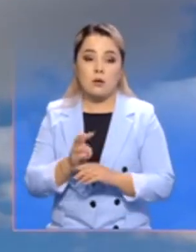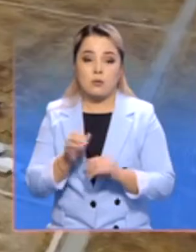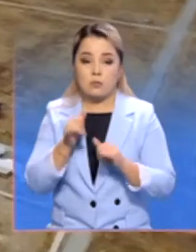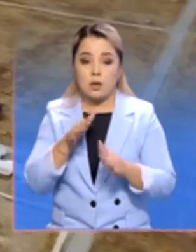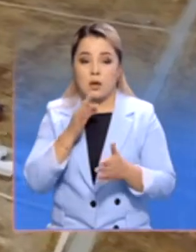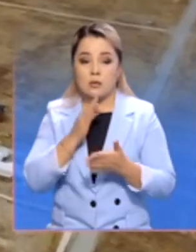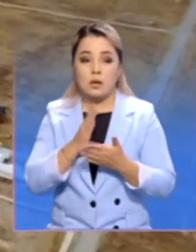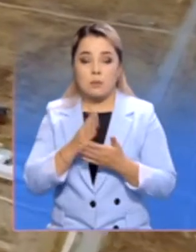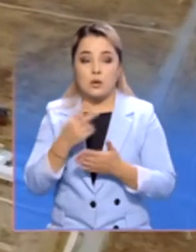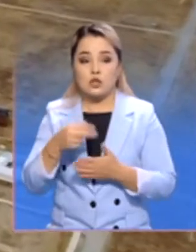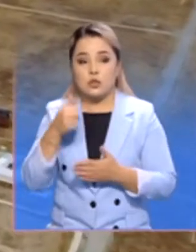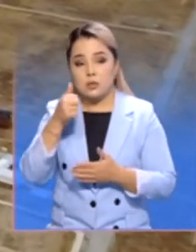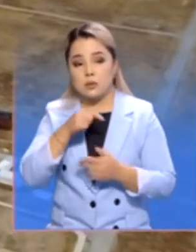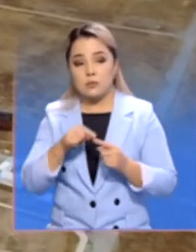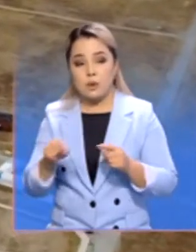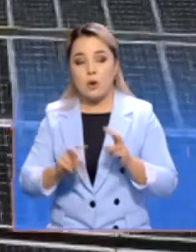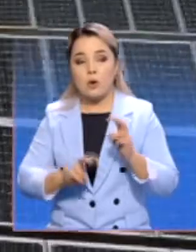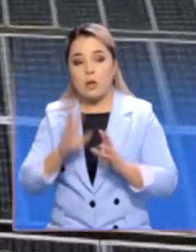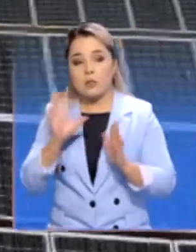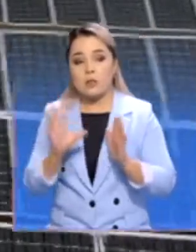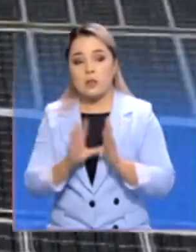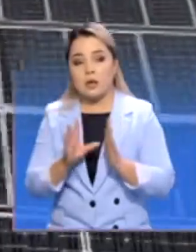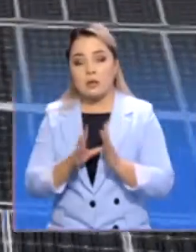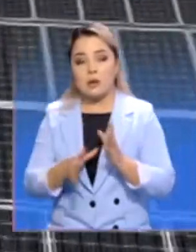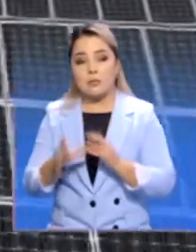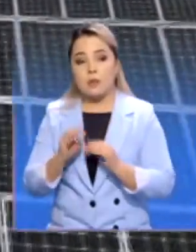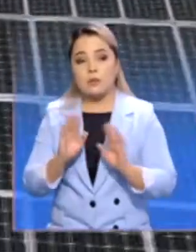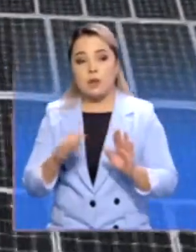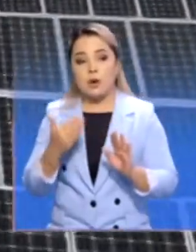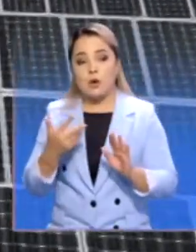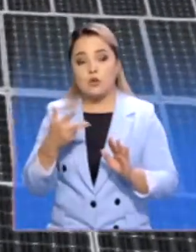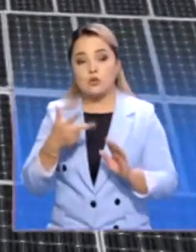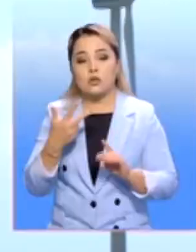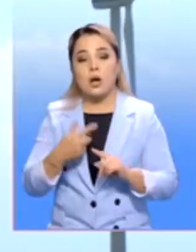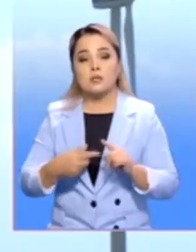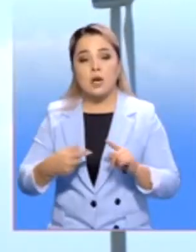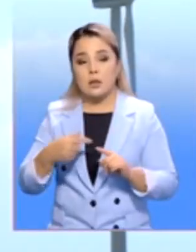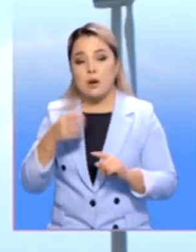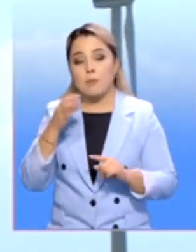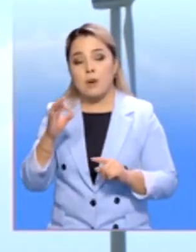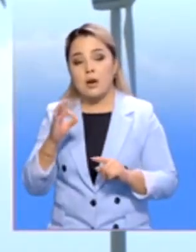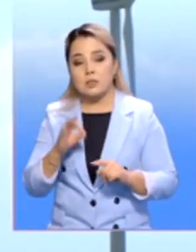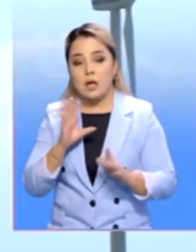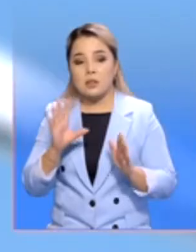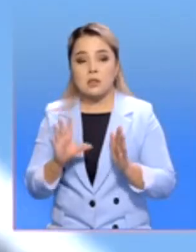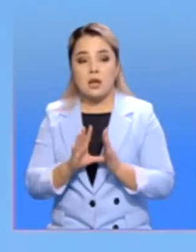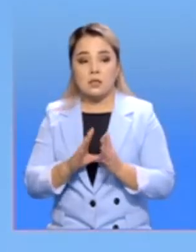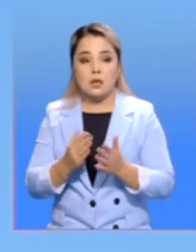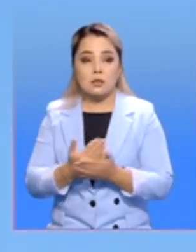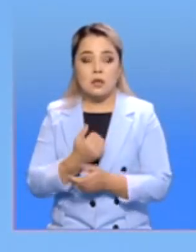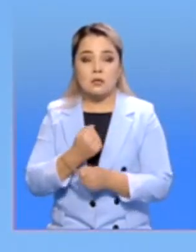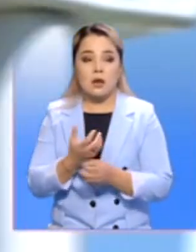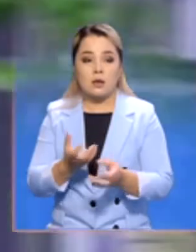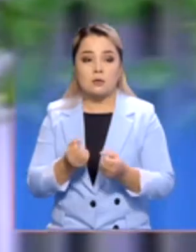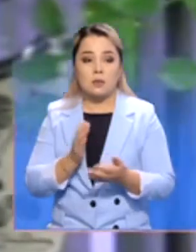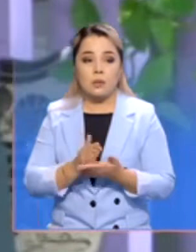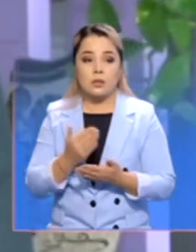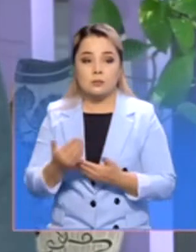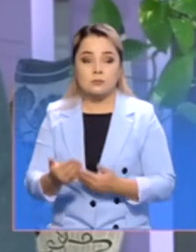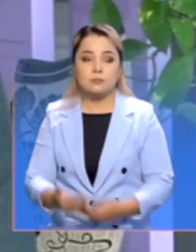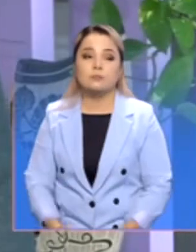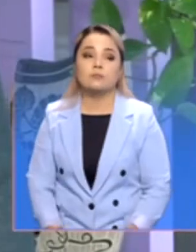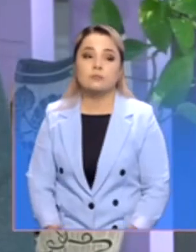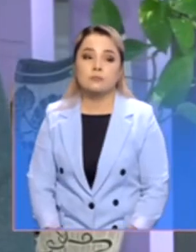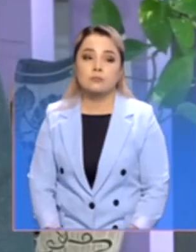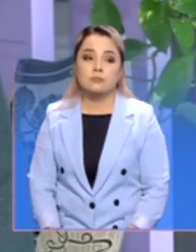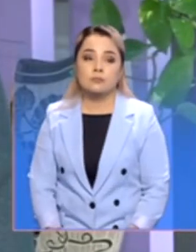тұр. Соңғы 20 жылда өндірілген электр энергиясының тек 3,5% ғана жаңартылған энергия көздерінен алынған.